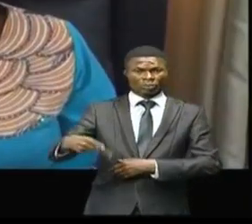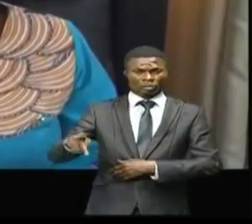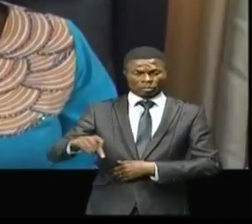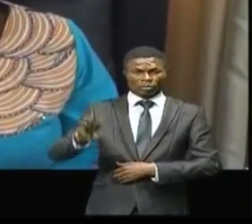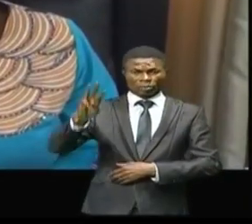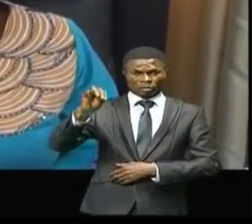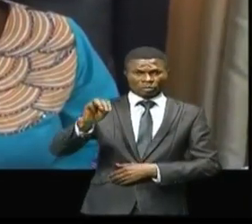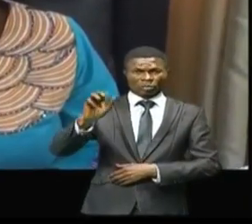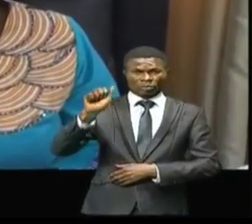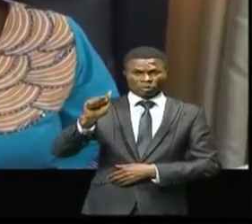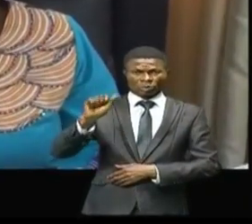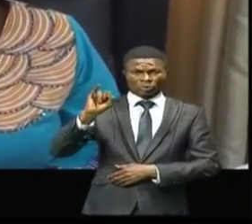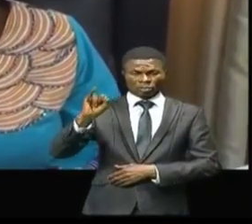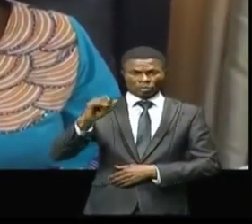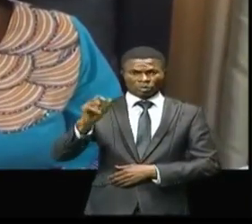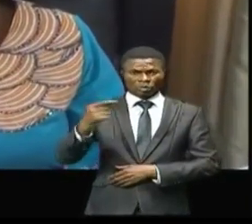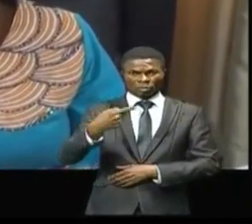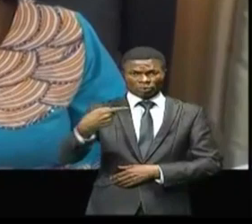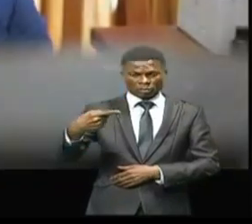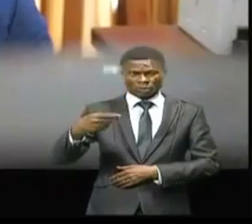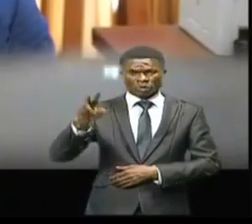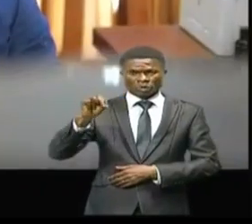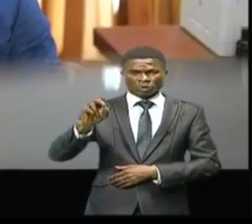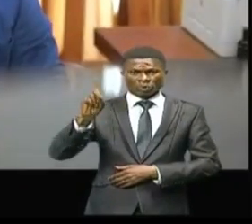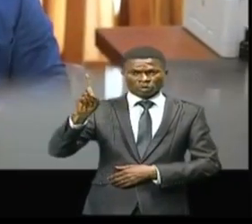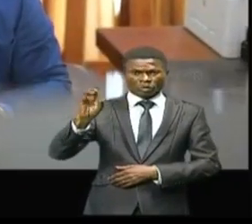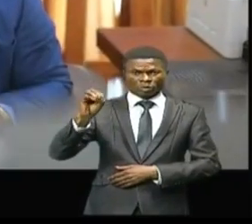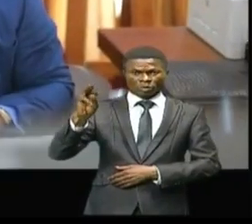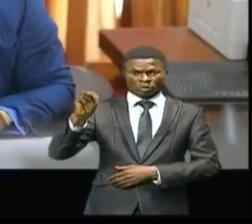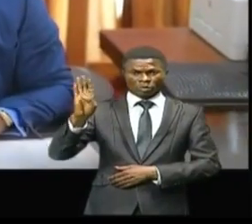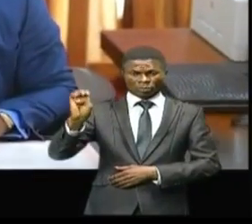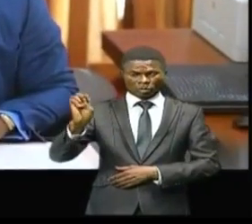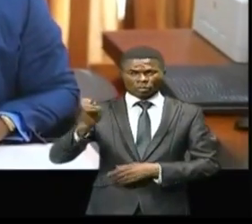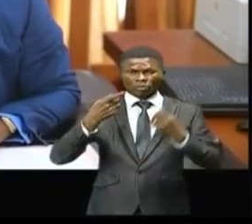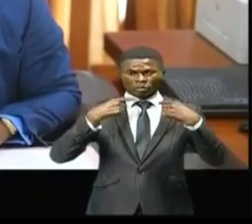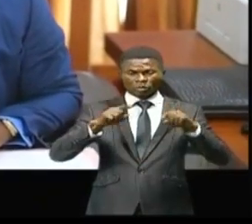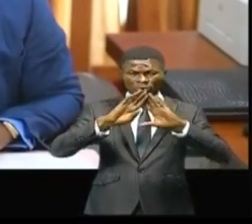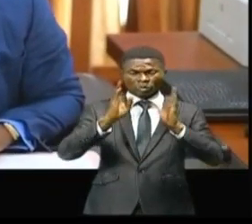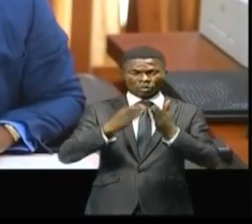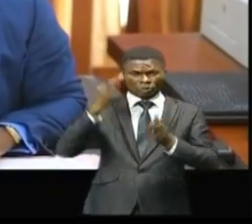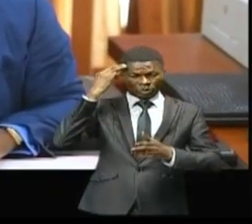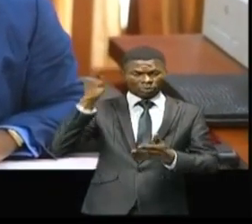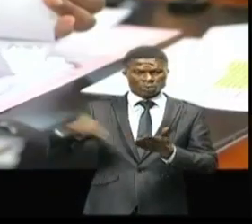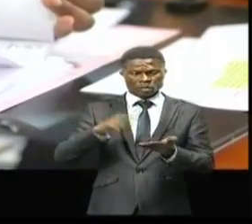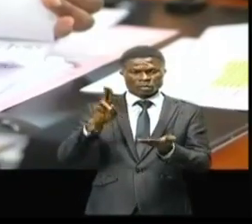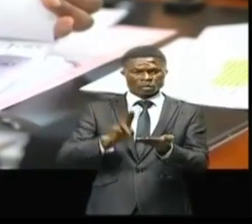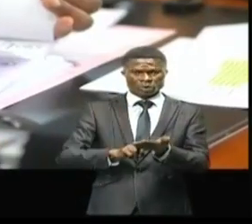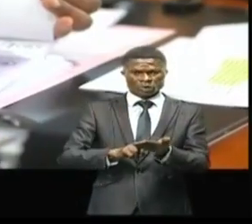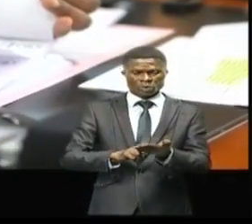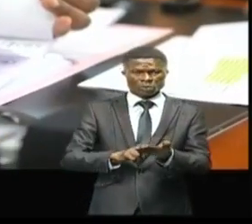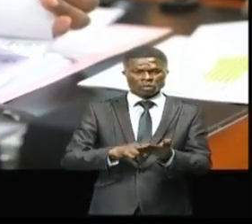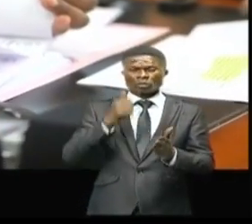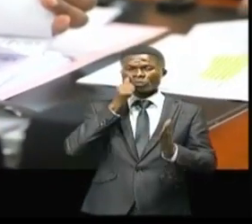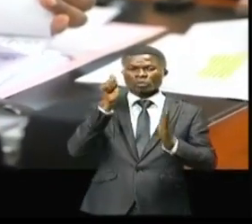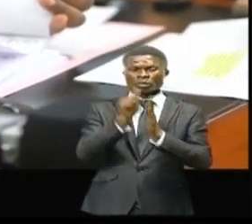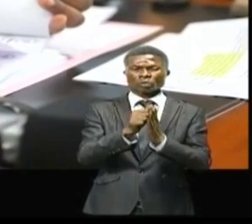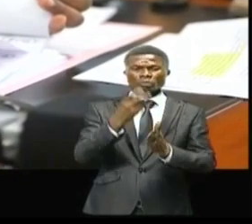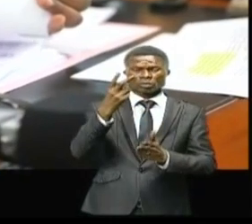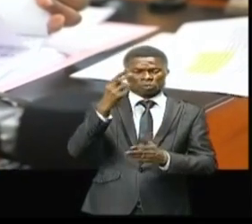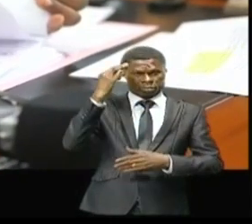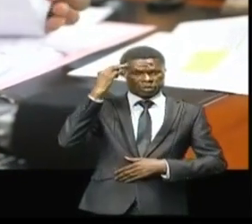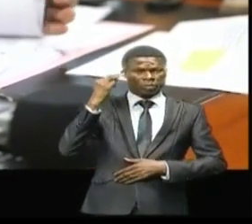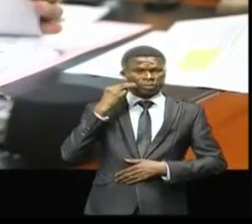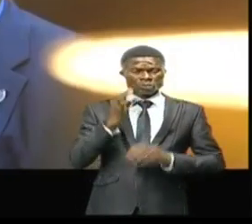mains par ailleurs il a informé les conseils d'avoir signé des arrêtés ministérielles